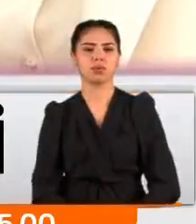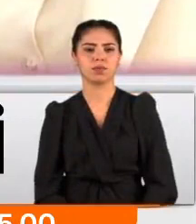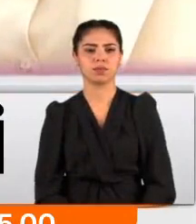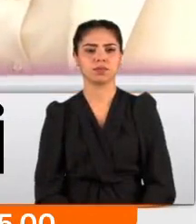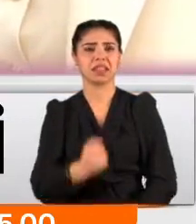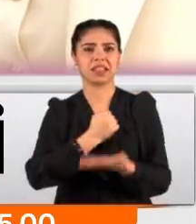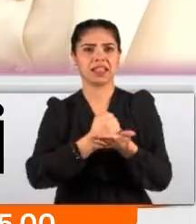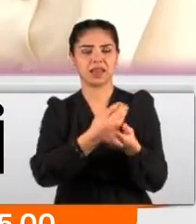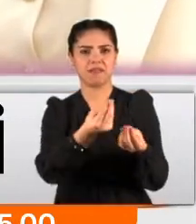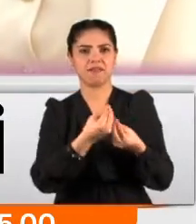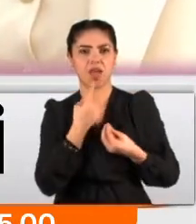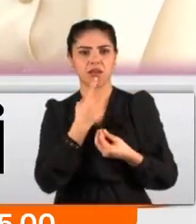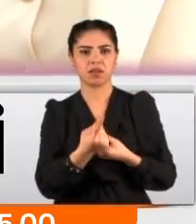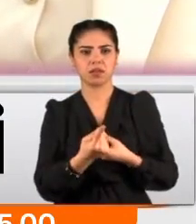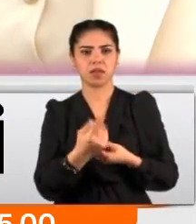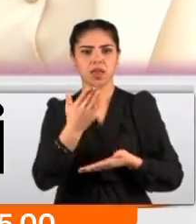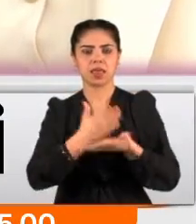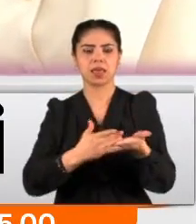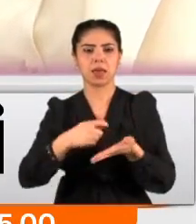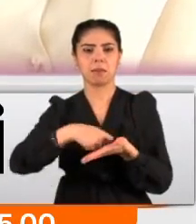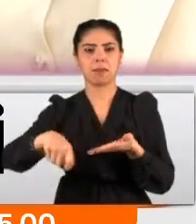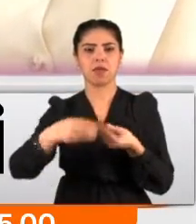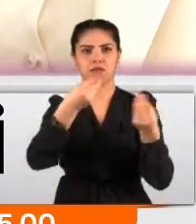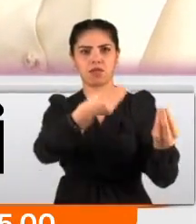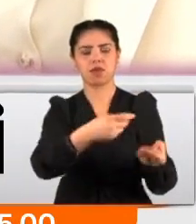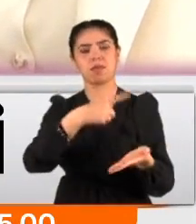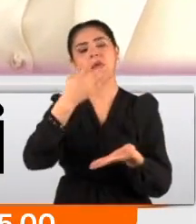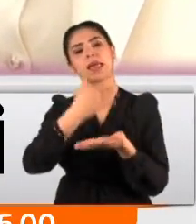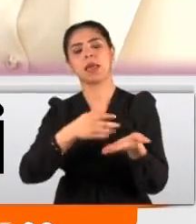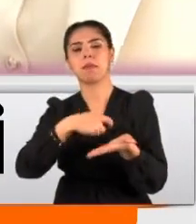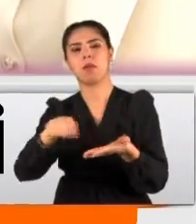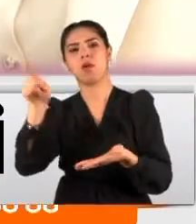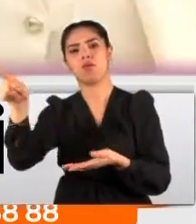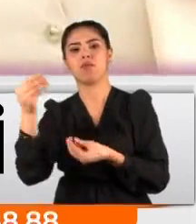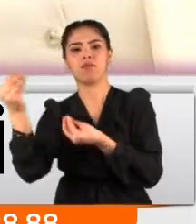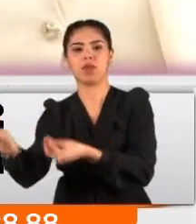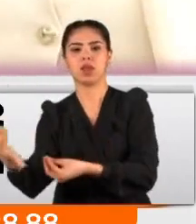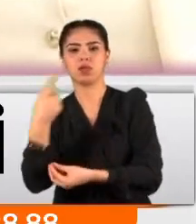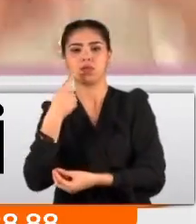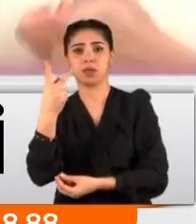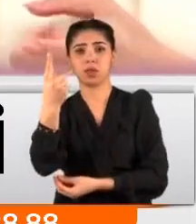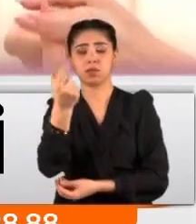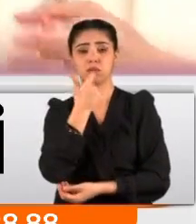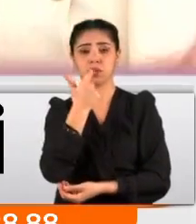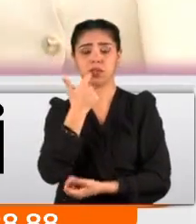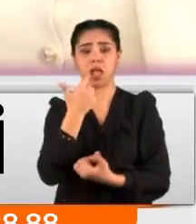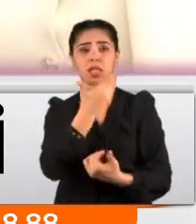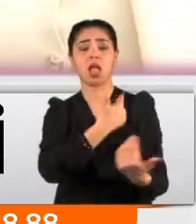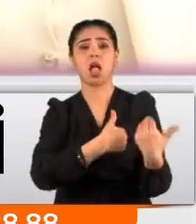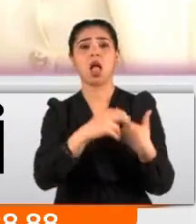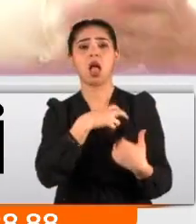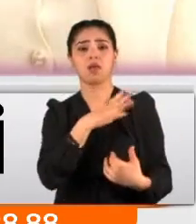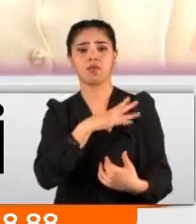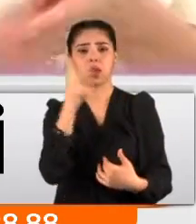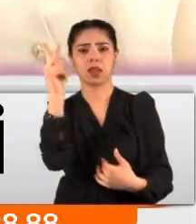vereceğim dedi. Yarım maaşıma vereceğim, yarım maaşı sana. Yoksa dedi kumu üzeri getireceğim. 2,5 yıldır bu ilişki var. Evet. 2